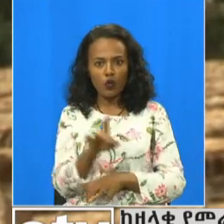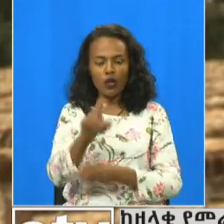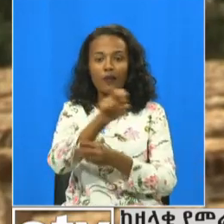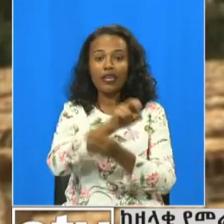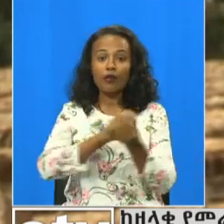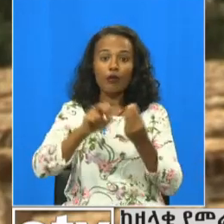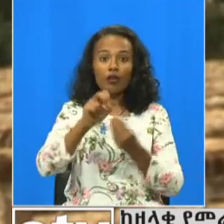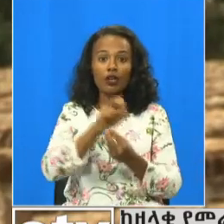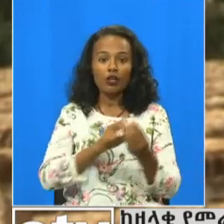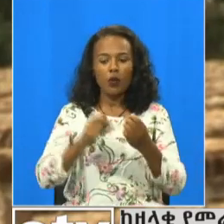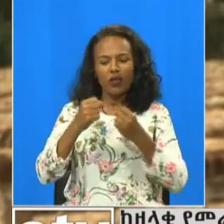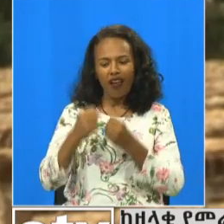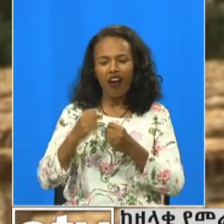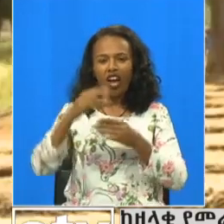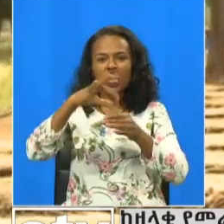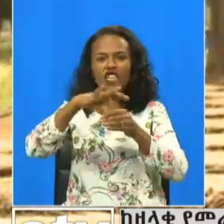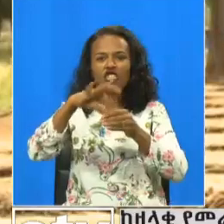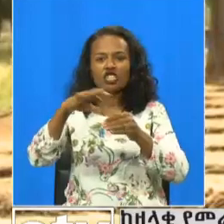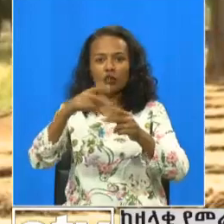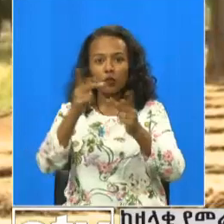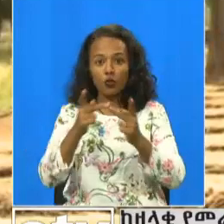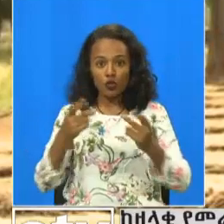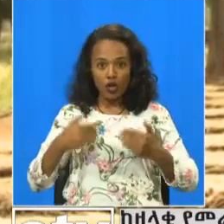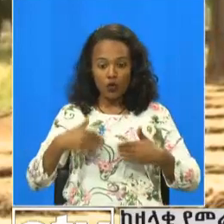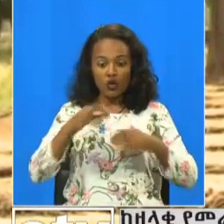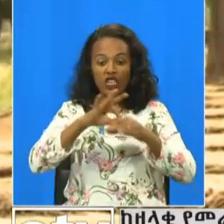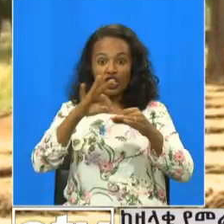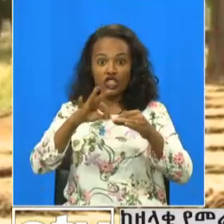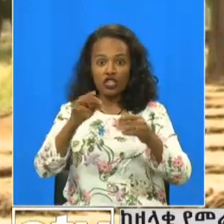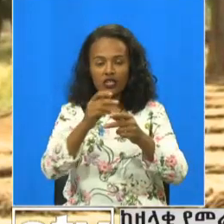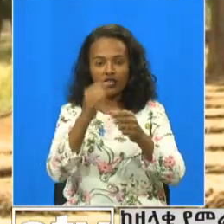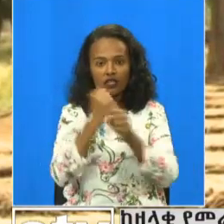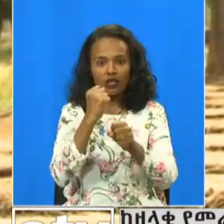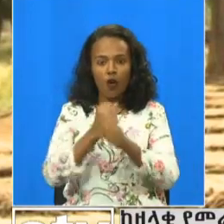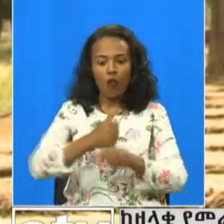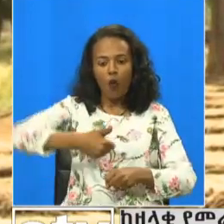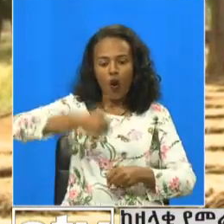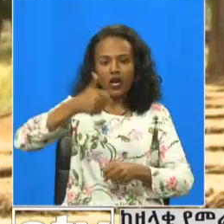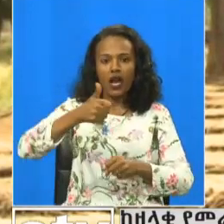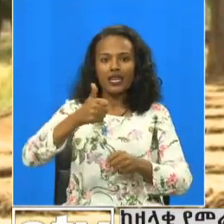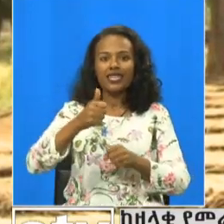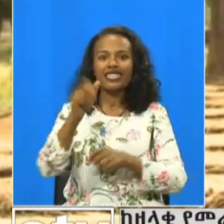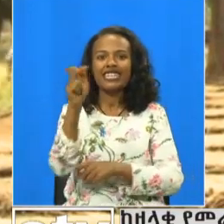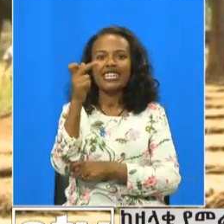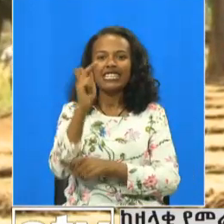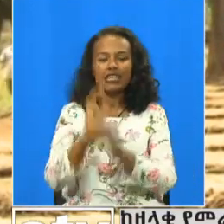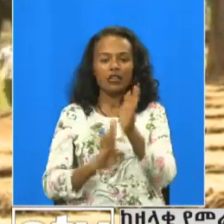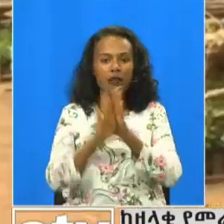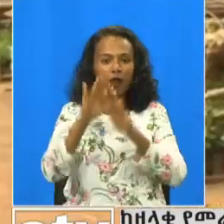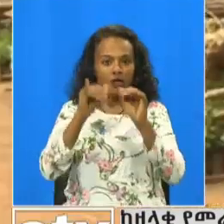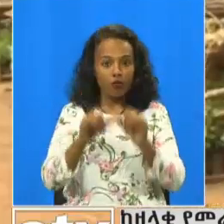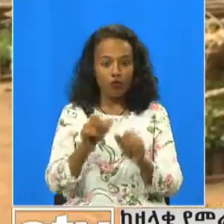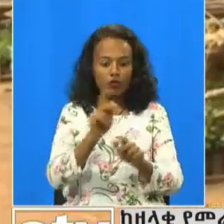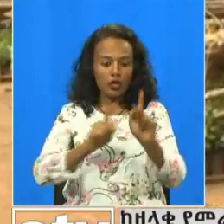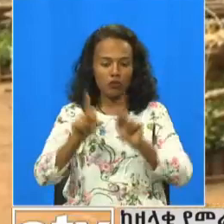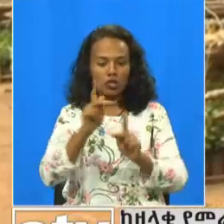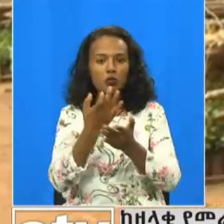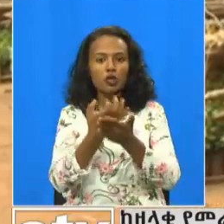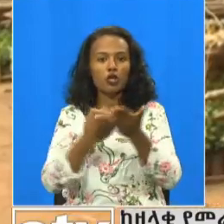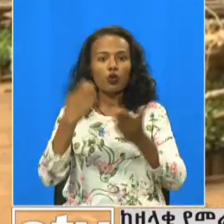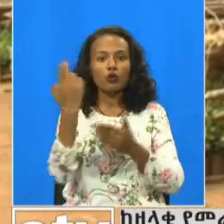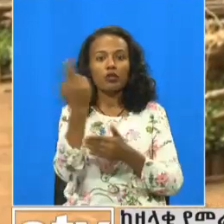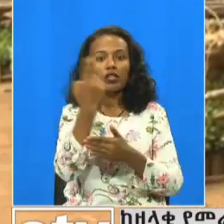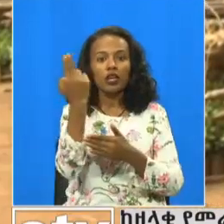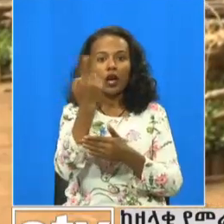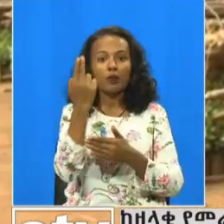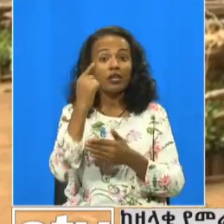በየወረዳዎቻችን ጠንካራ ችግኝ ጣቢያዎች አሉ። የችግኝ ዝግጅት ስራው በዋናነት ለደን ልማት የሚውሉና የህብረተሰቡን ኢኮኖሚያዊ